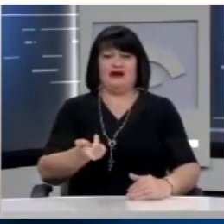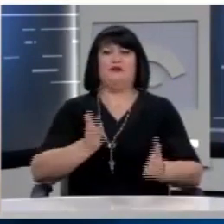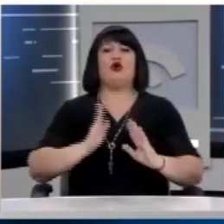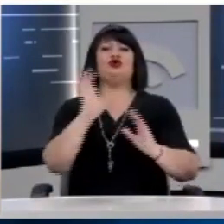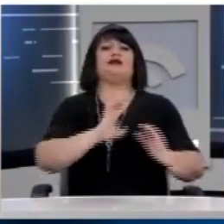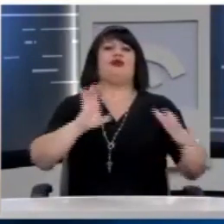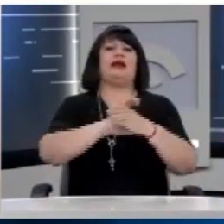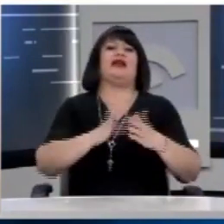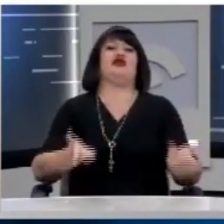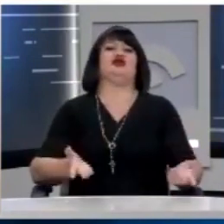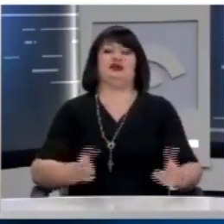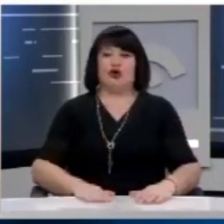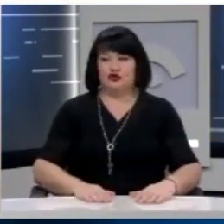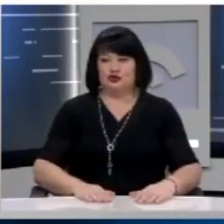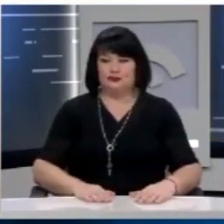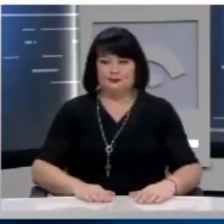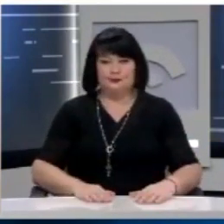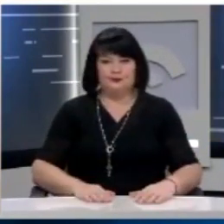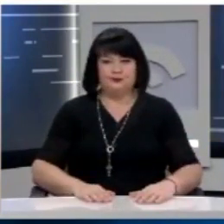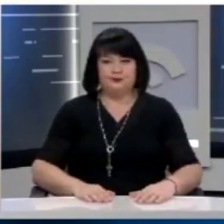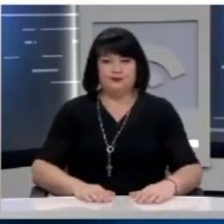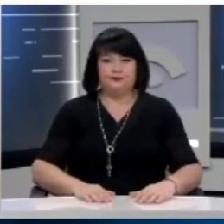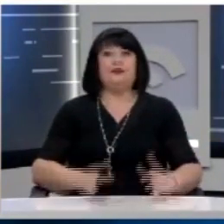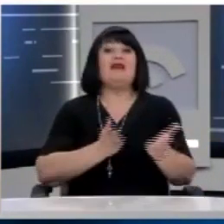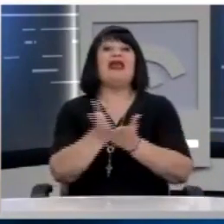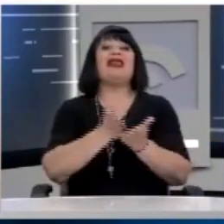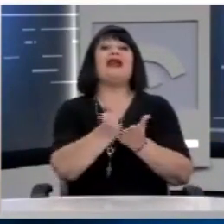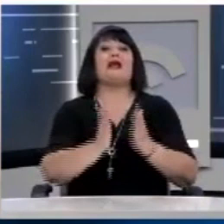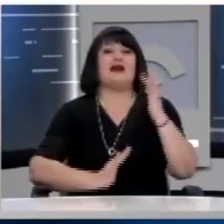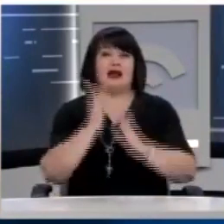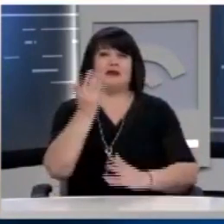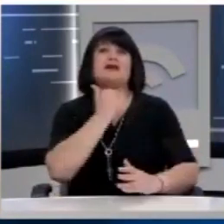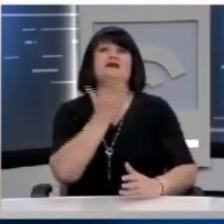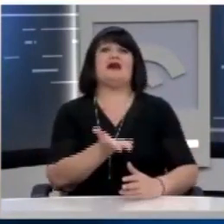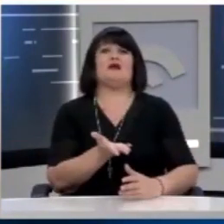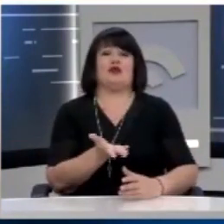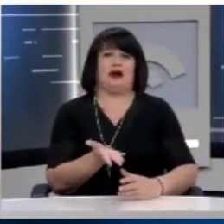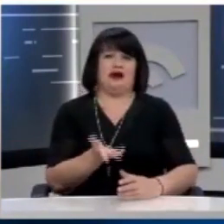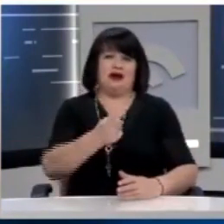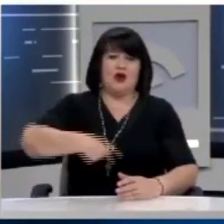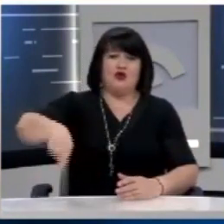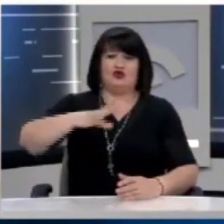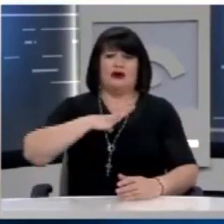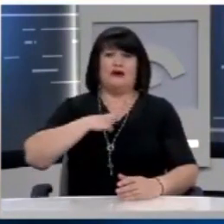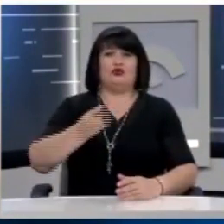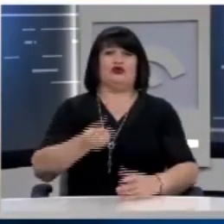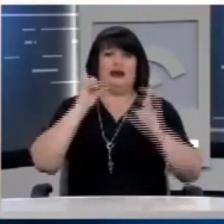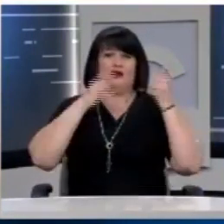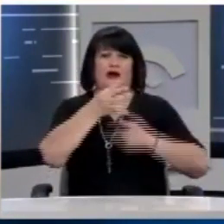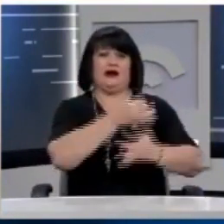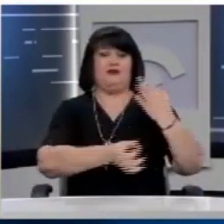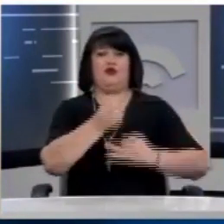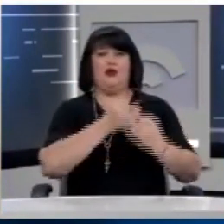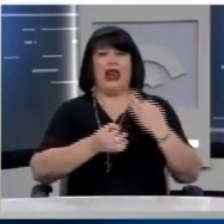Οι πυλώνες, η αντιδραστική αυτής της δίκαιης ανάπτυξης, της δυναμικής ανάπτυξης της κυβέρνησης της Νέας